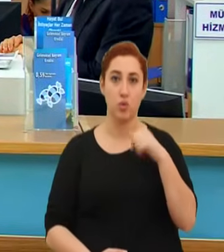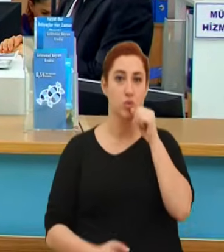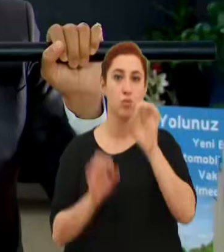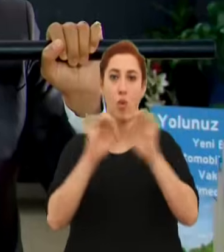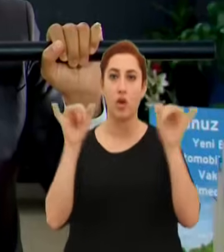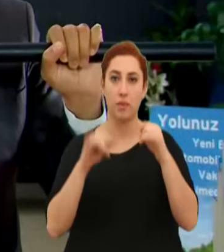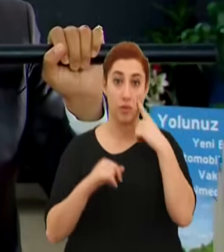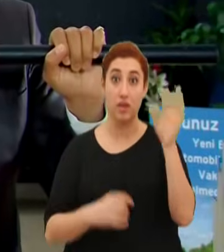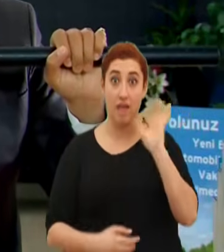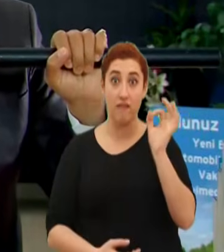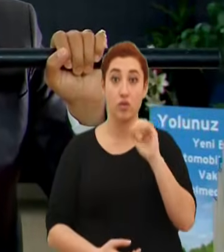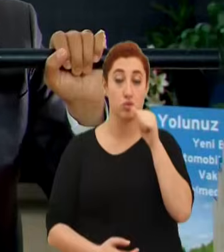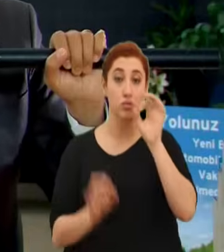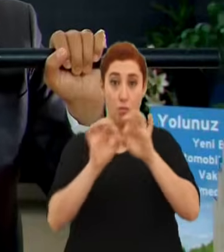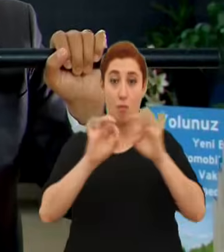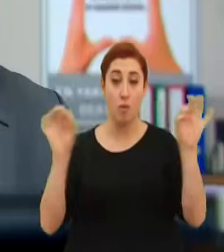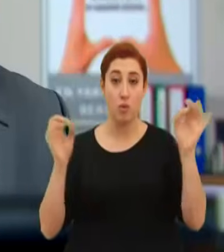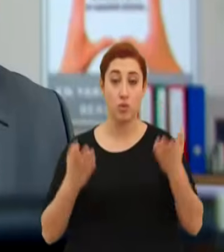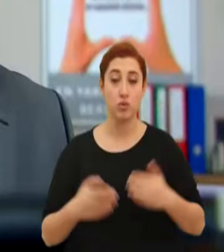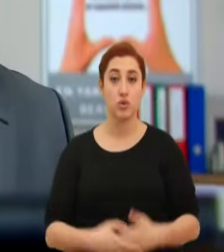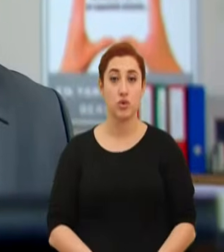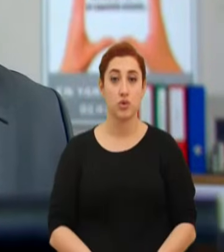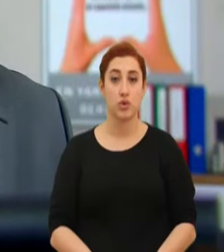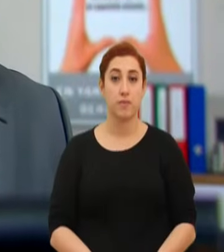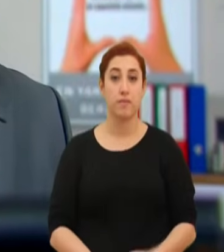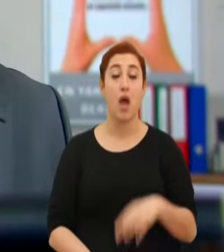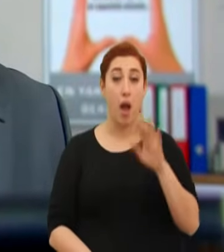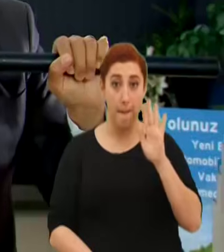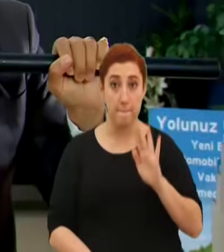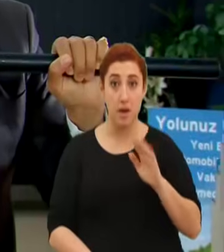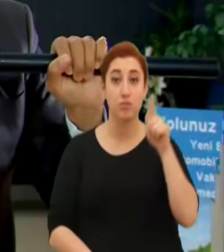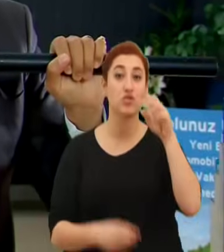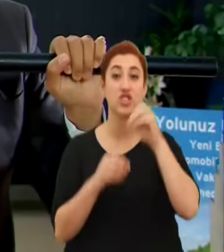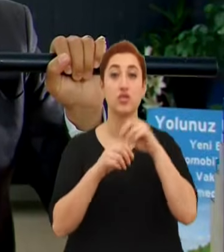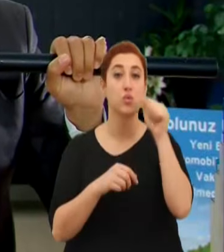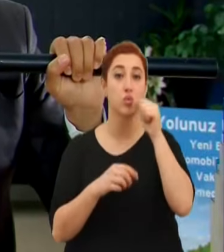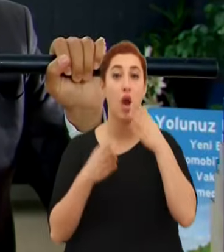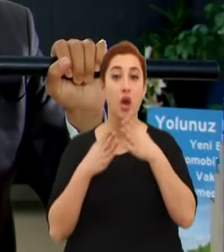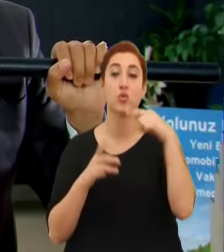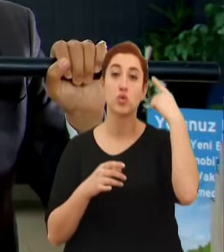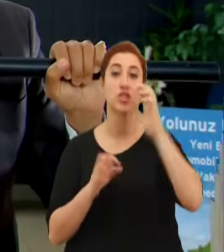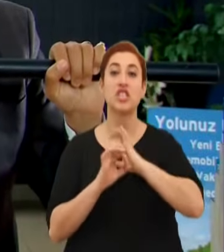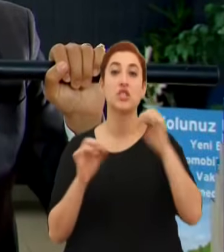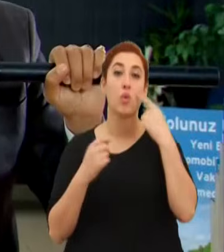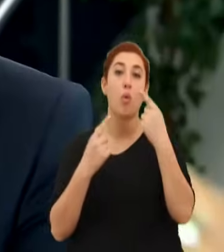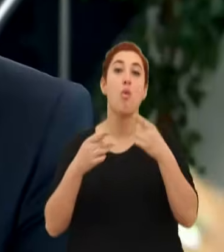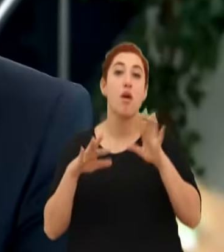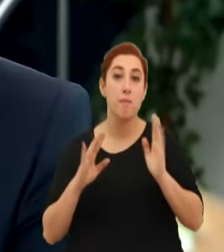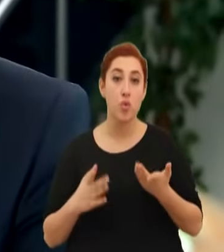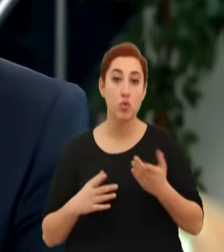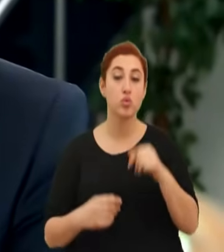gibi geldi. Evet, su borusu. Ama bunun içinden su aktığını düşün, hiçbir şekilde